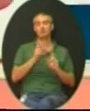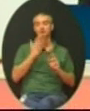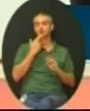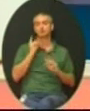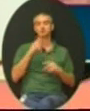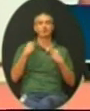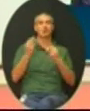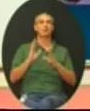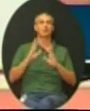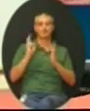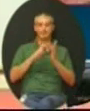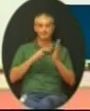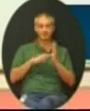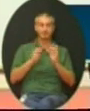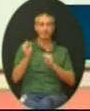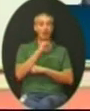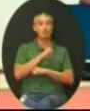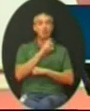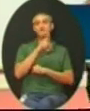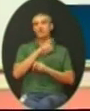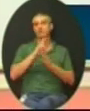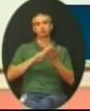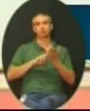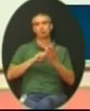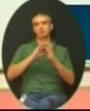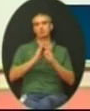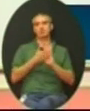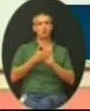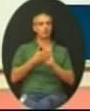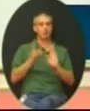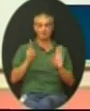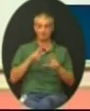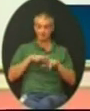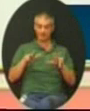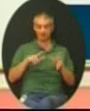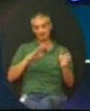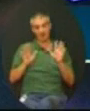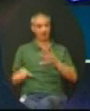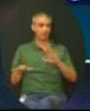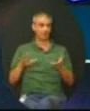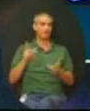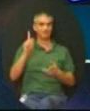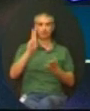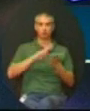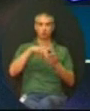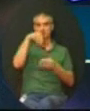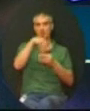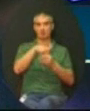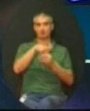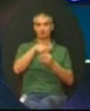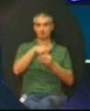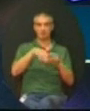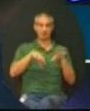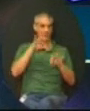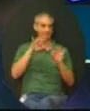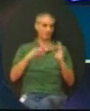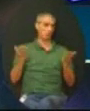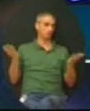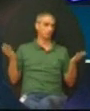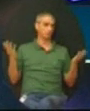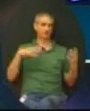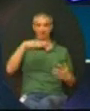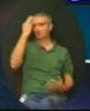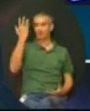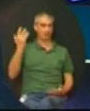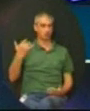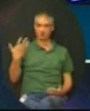ישראל. את השלומי המסים והארנונה, אבל גם את כל הזכויות. לא יכול, את המצב הזה של ייצור כליים. וגם להצמיע. הזכות לבחור ולהיבחר, שלא ניתן